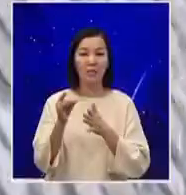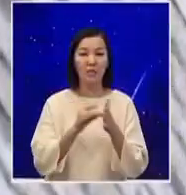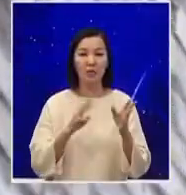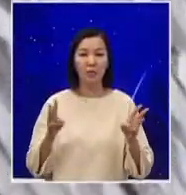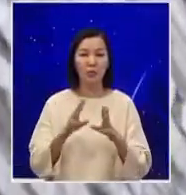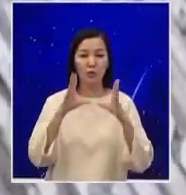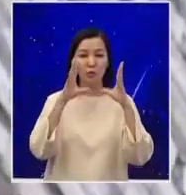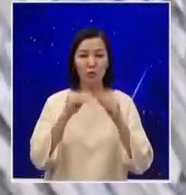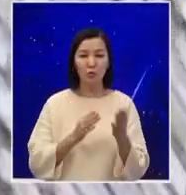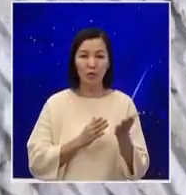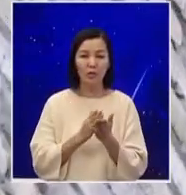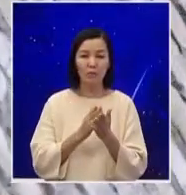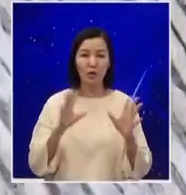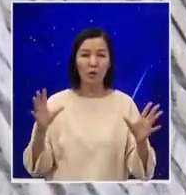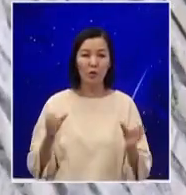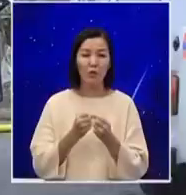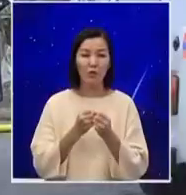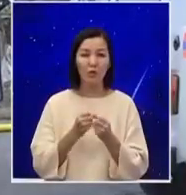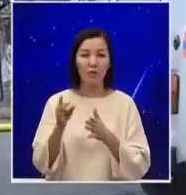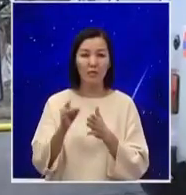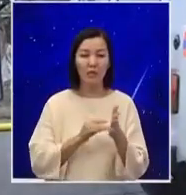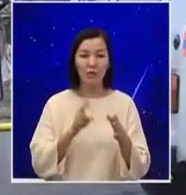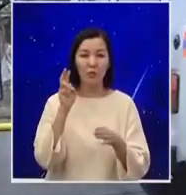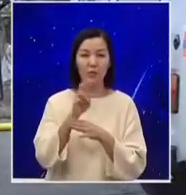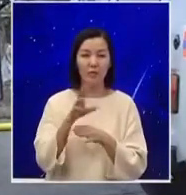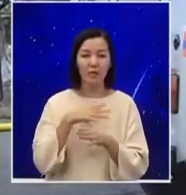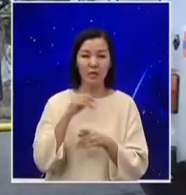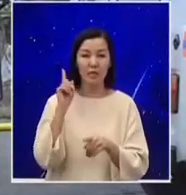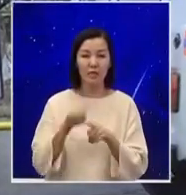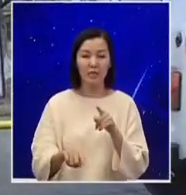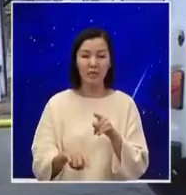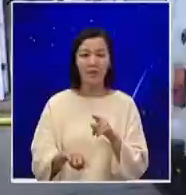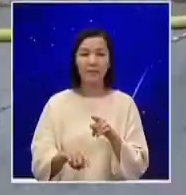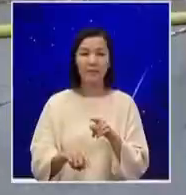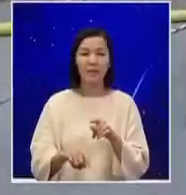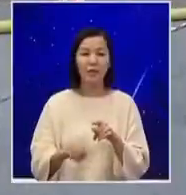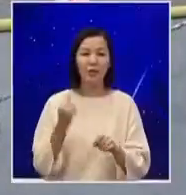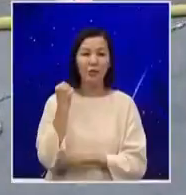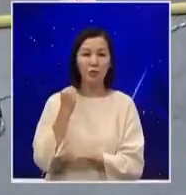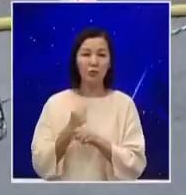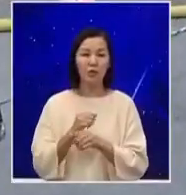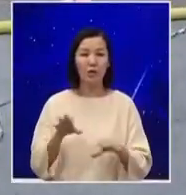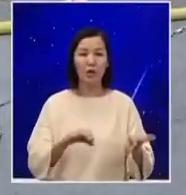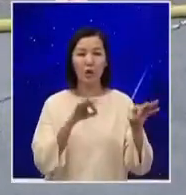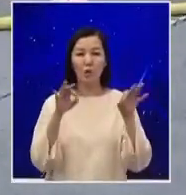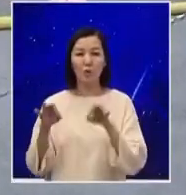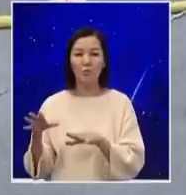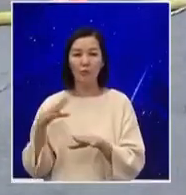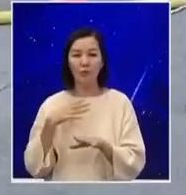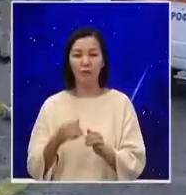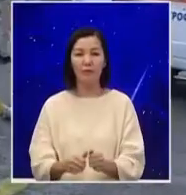өрт сөндіруші қызметкерлер мен құтқарушылар оқиға орнына саналы уақытта жетті. Жұмысшылар қауіпсіз орынға